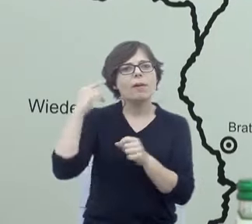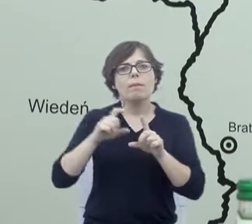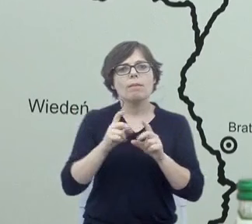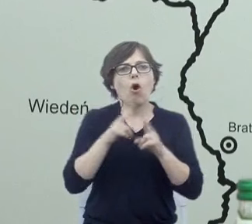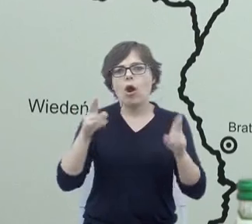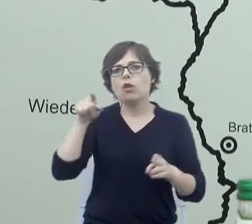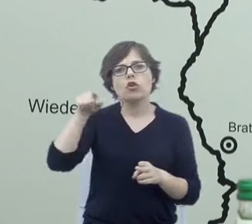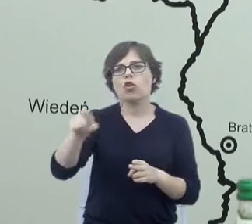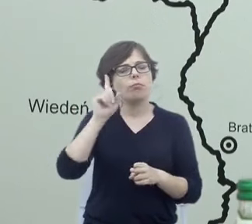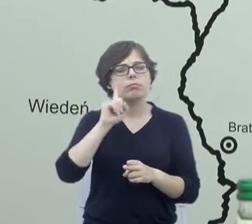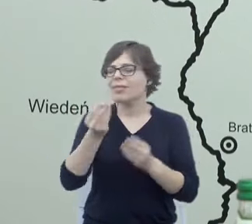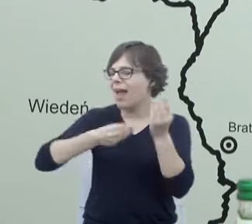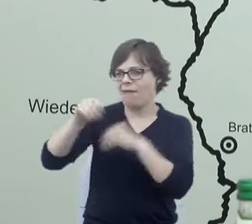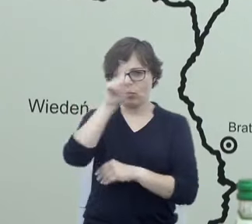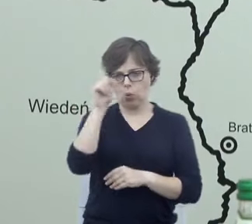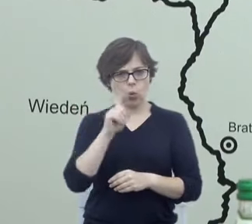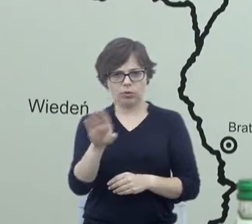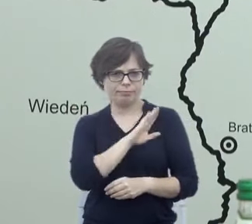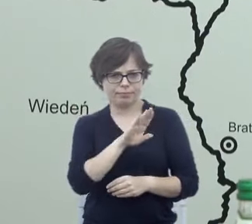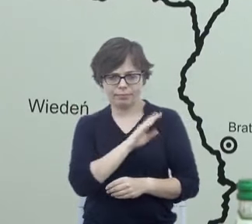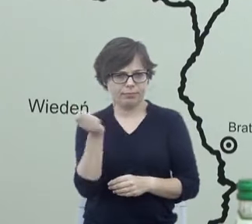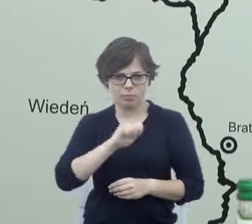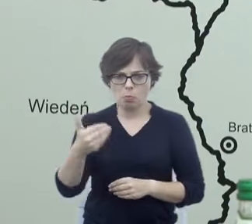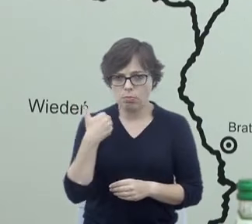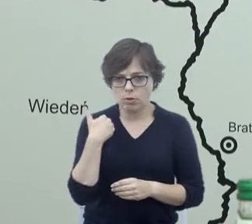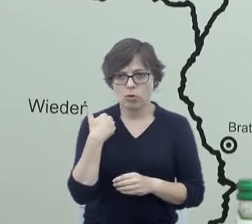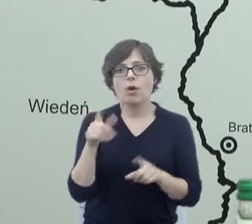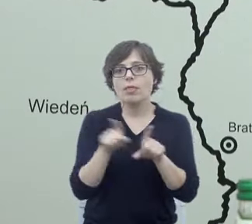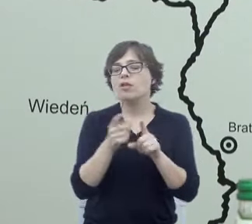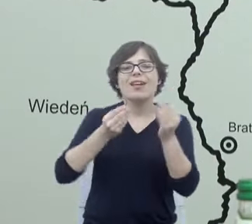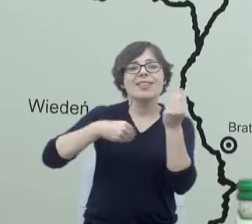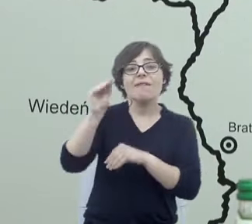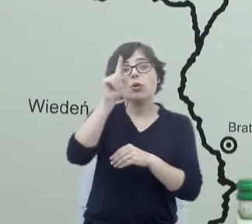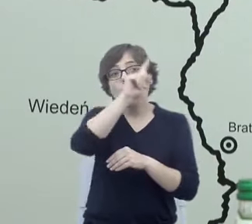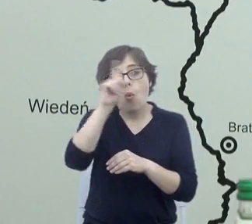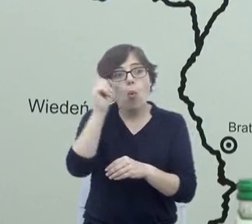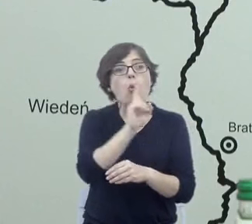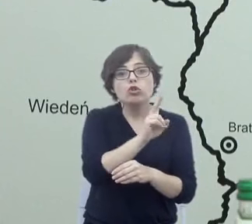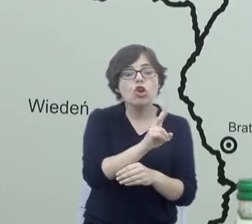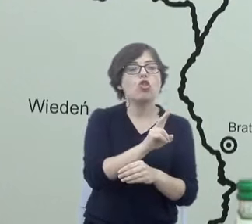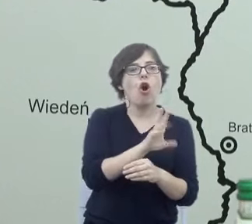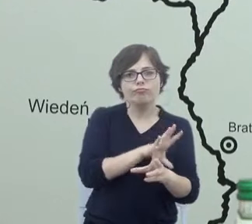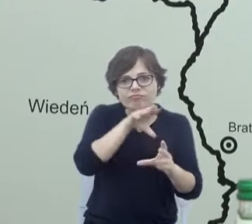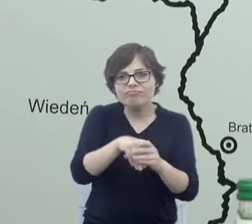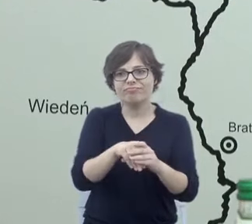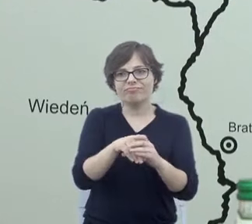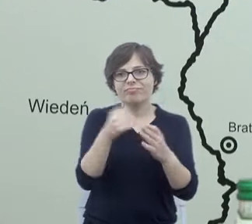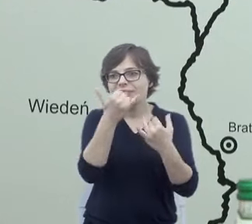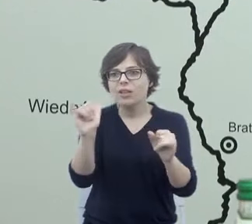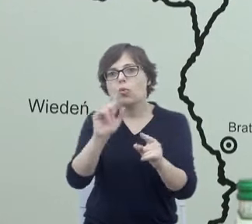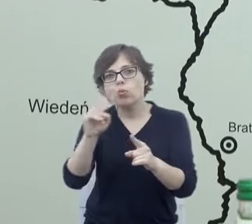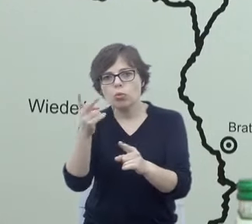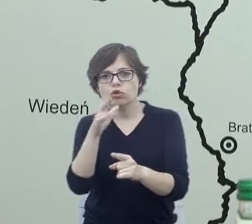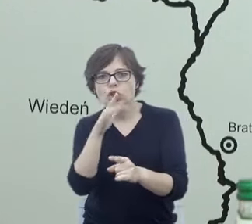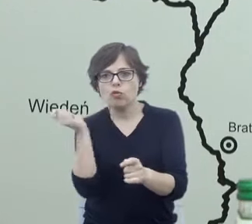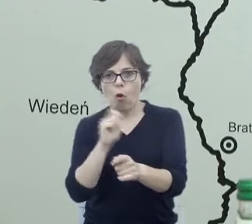okresie. Największa liczba ofiar, no, chyba największa liczba osób zaangażowanych w ten mord. No ale